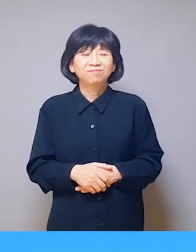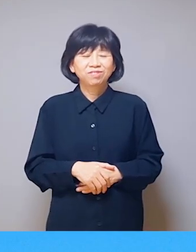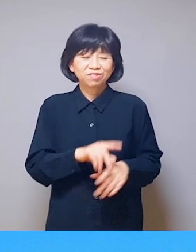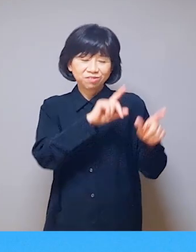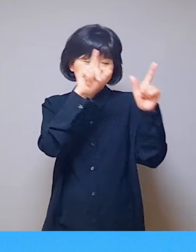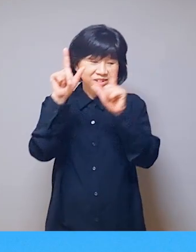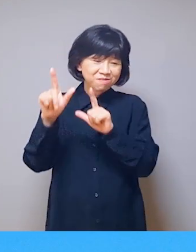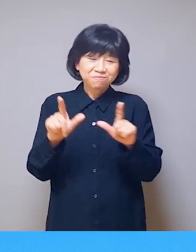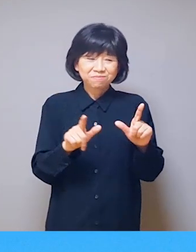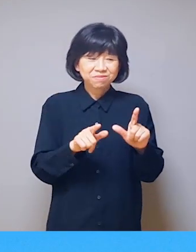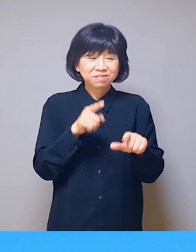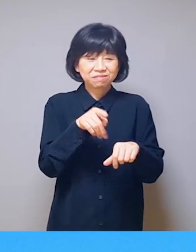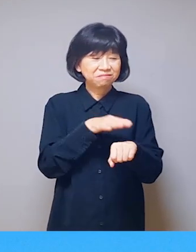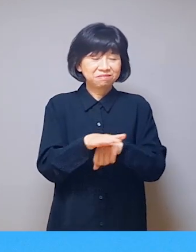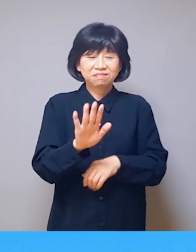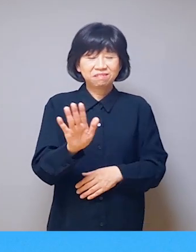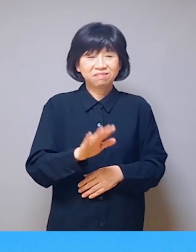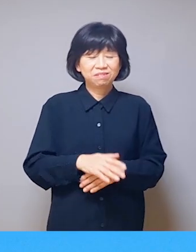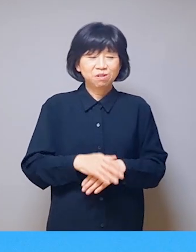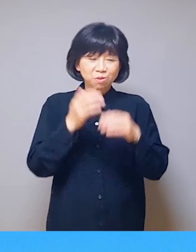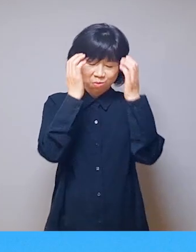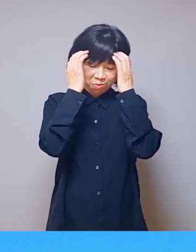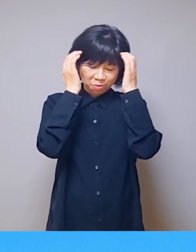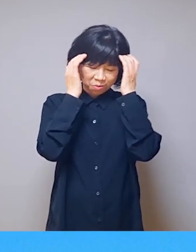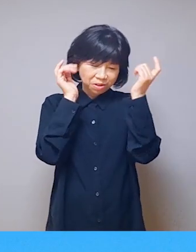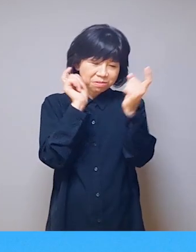인생이라는 게. 고난이 찾아와도